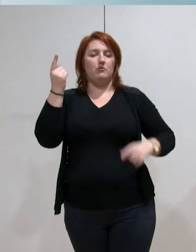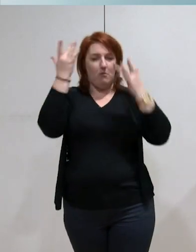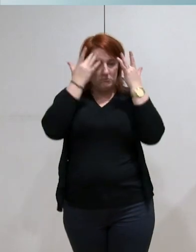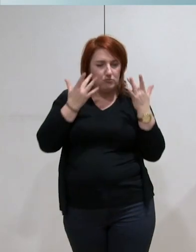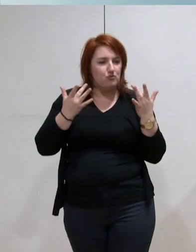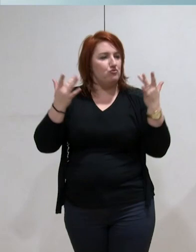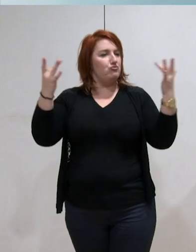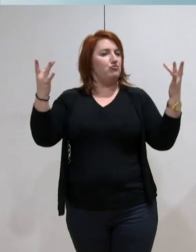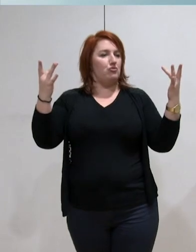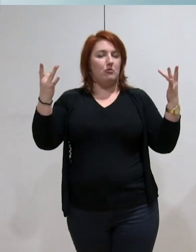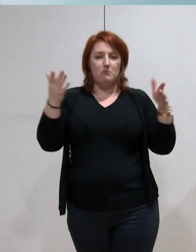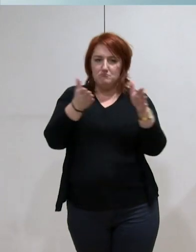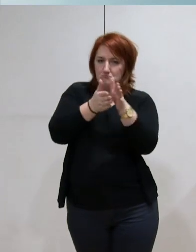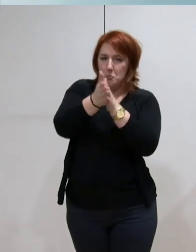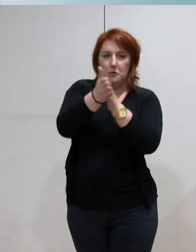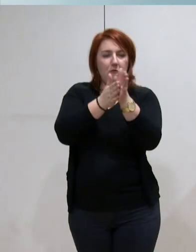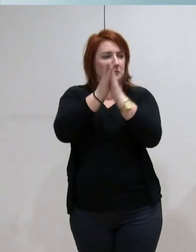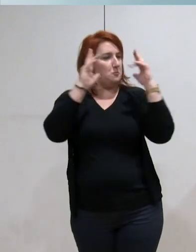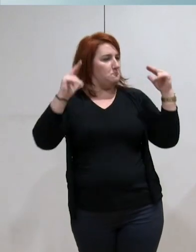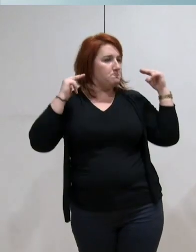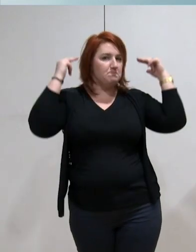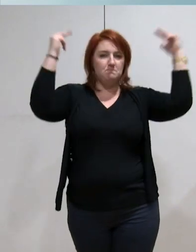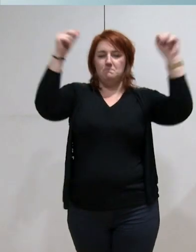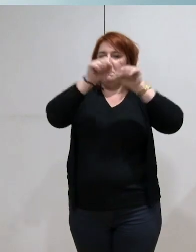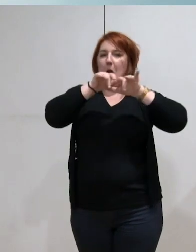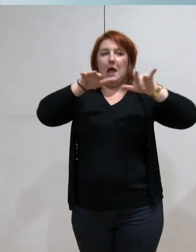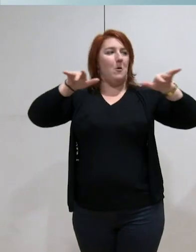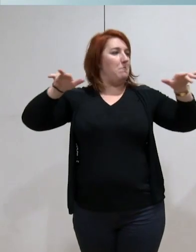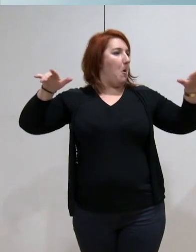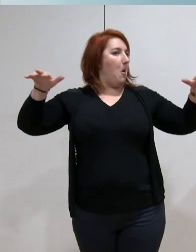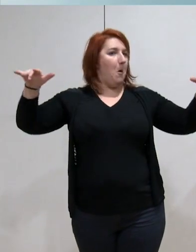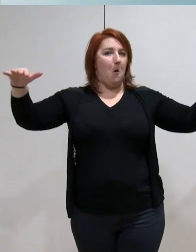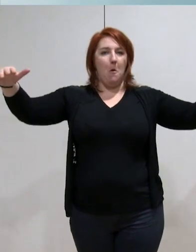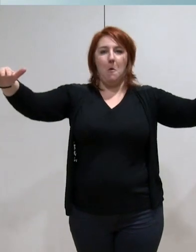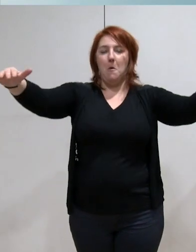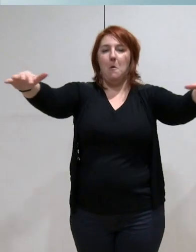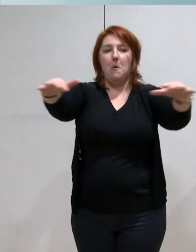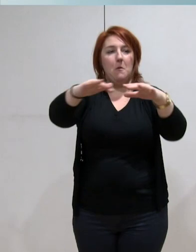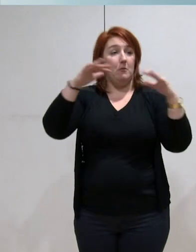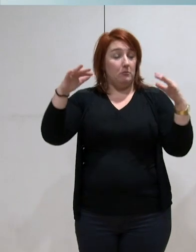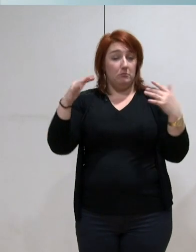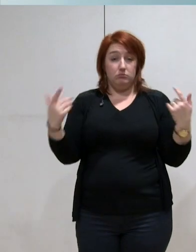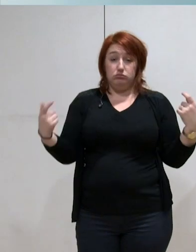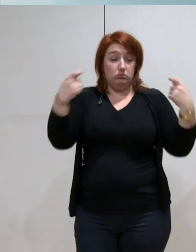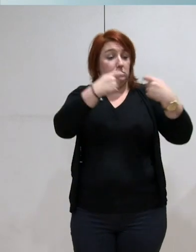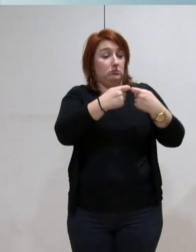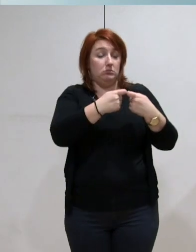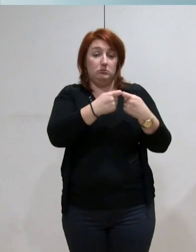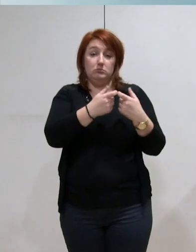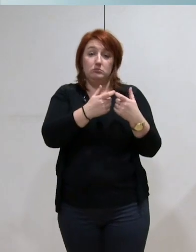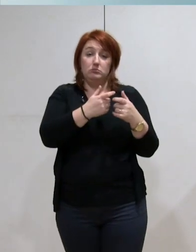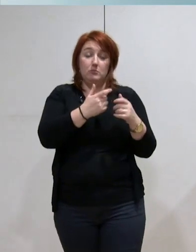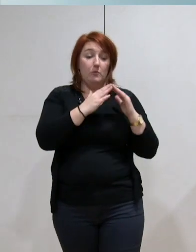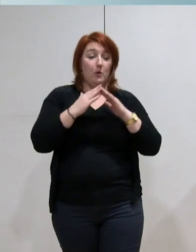culturellement des ambitions et un rayonnement à la hauteur de à la hauteur de du potentiel intellectuel qui est celui de la